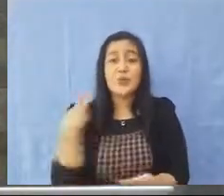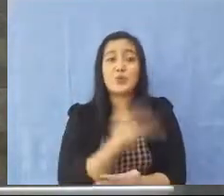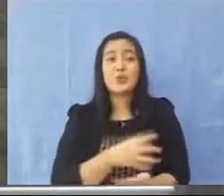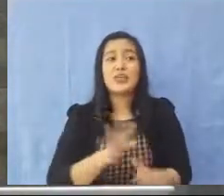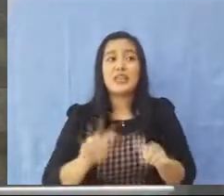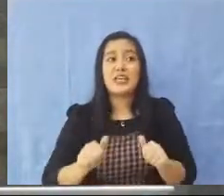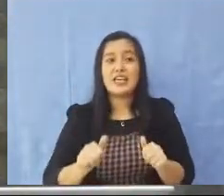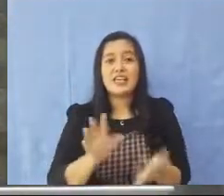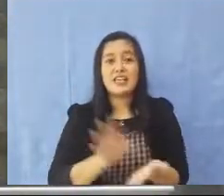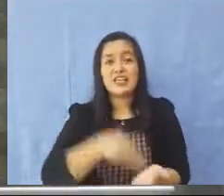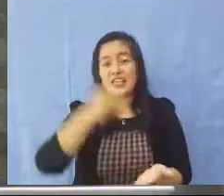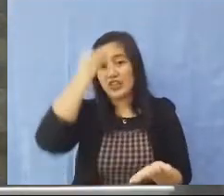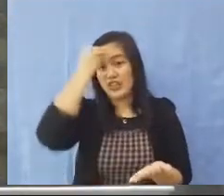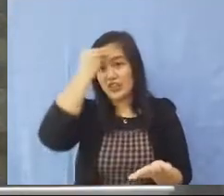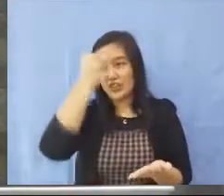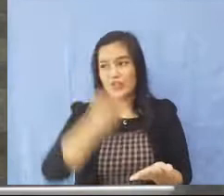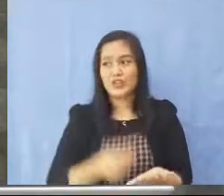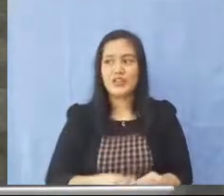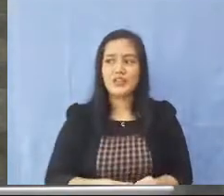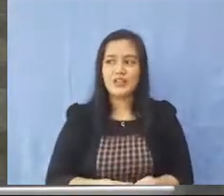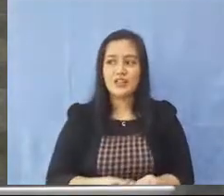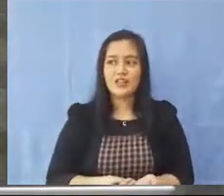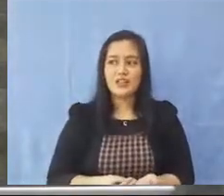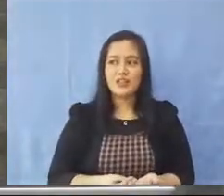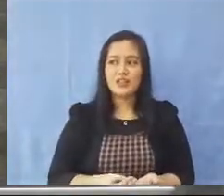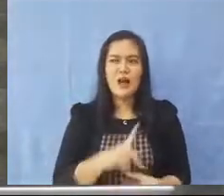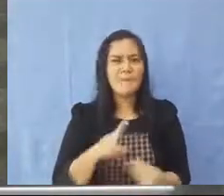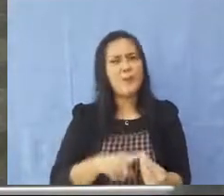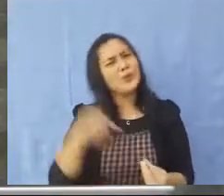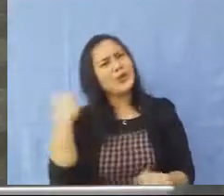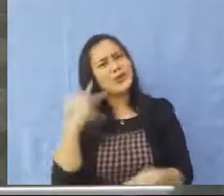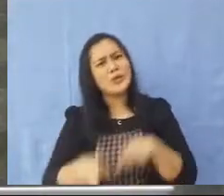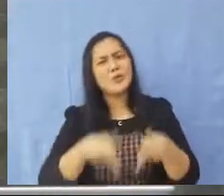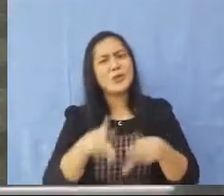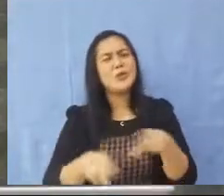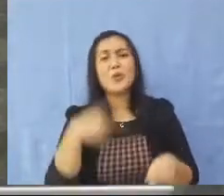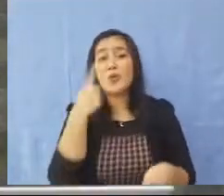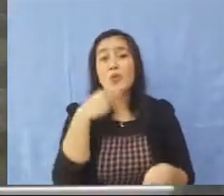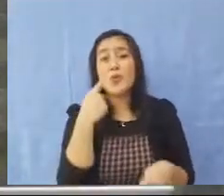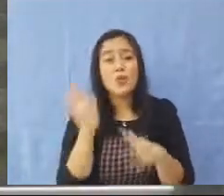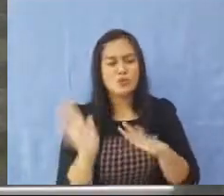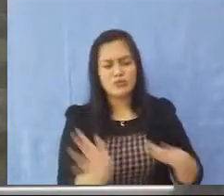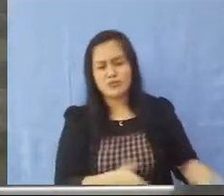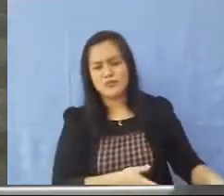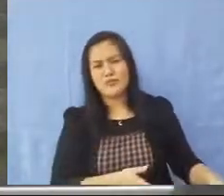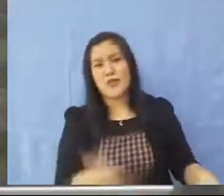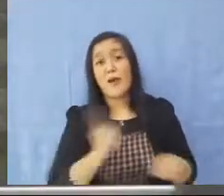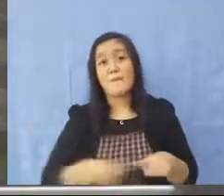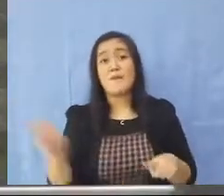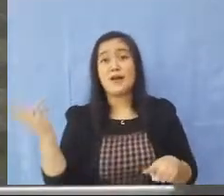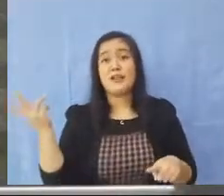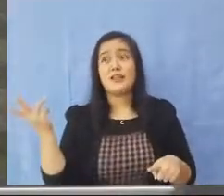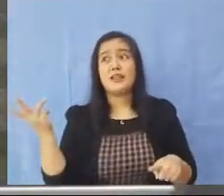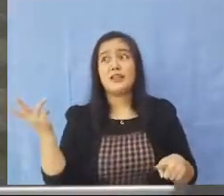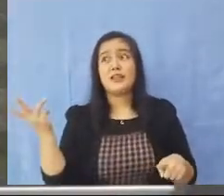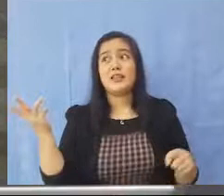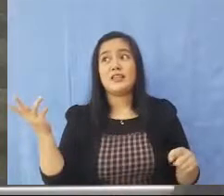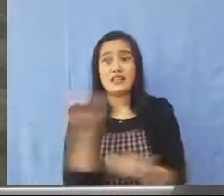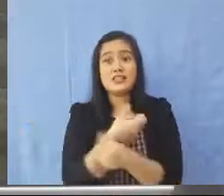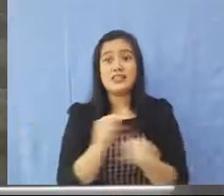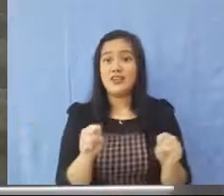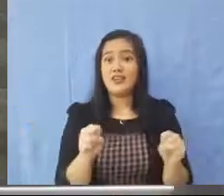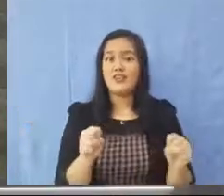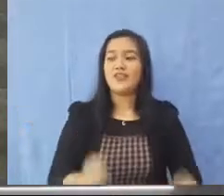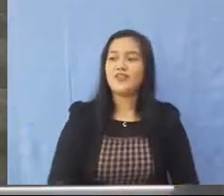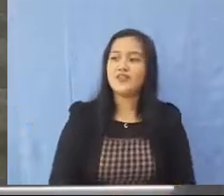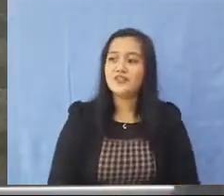na nawawala. You see? Bakit nangyayari yun? Balikan na naman sa Genesis. May pundasyon eh. Oh, pagkatapos na